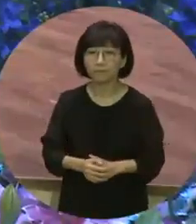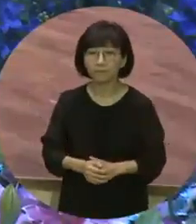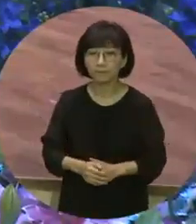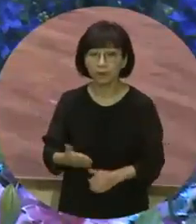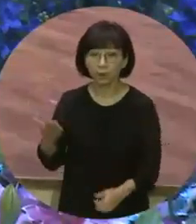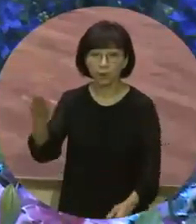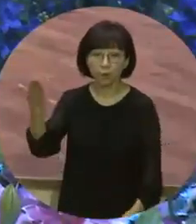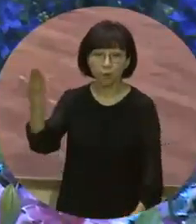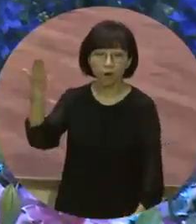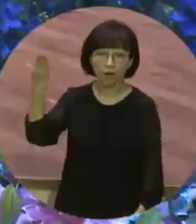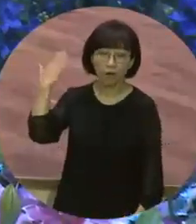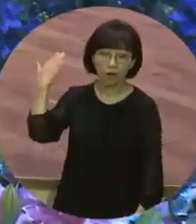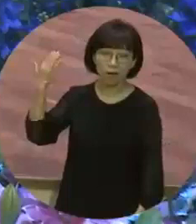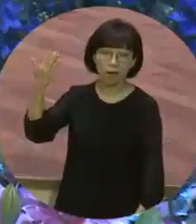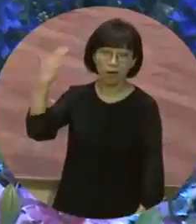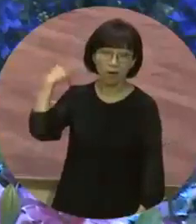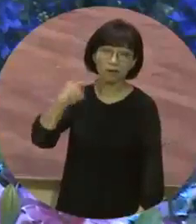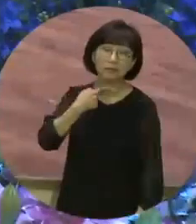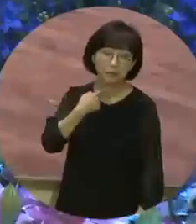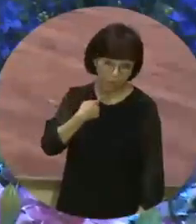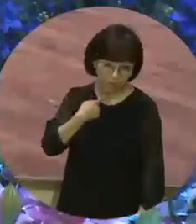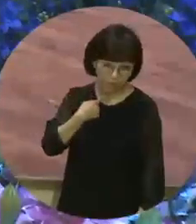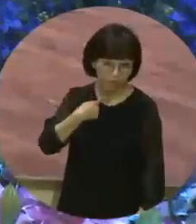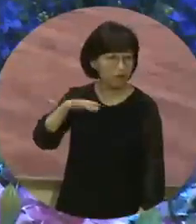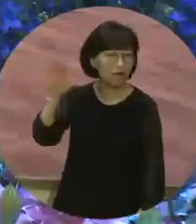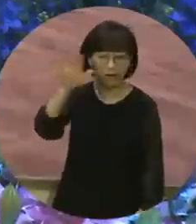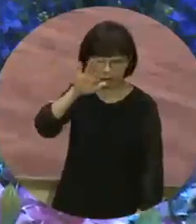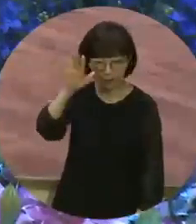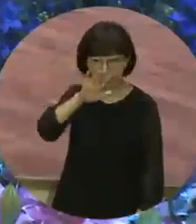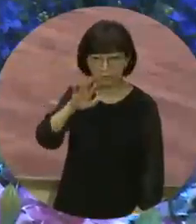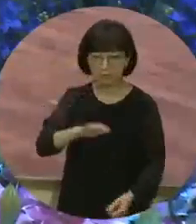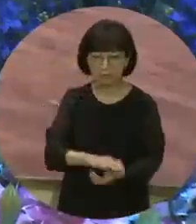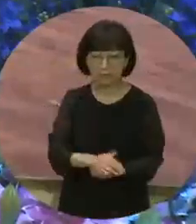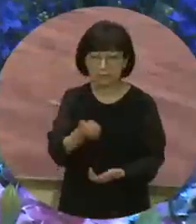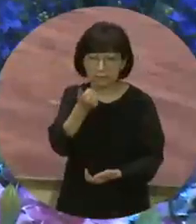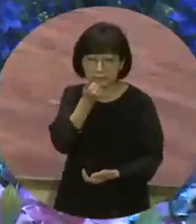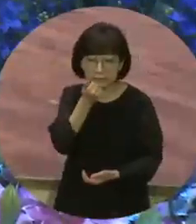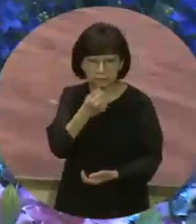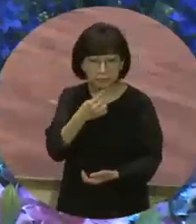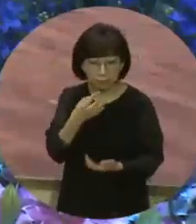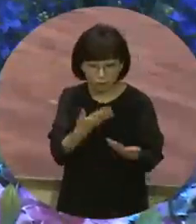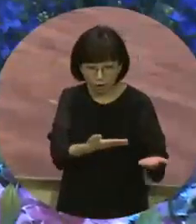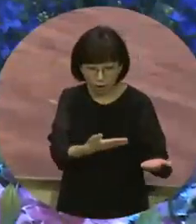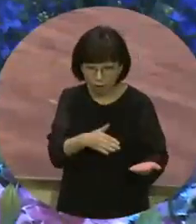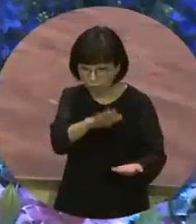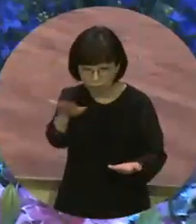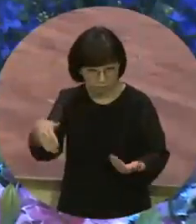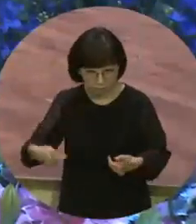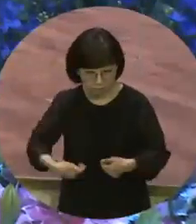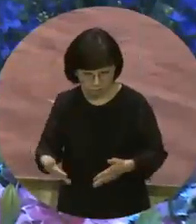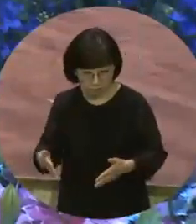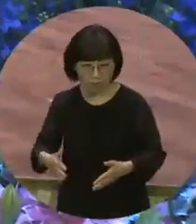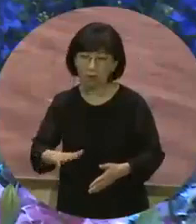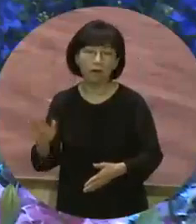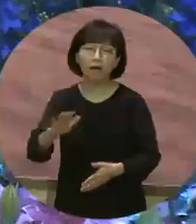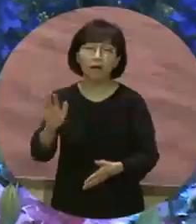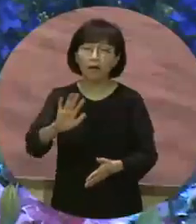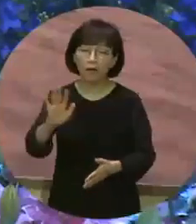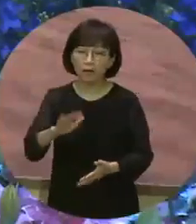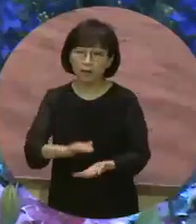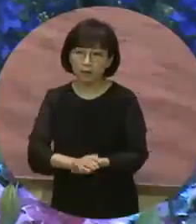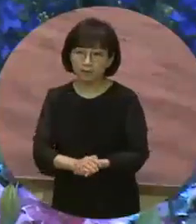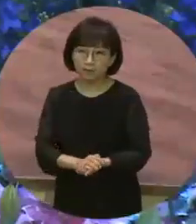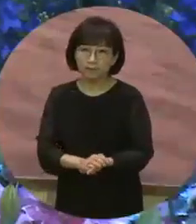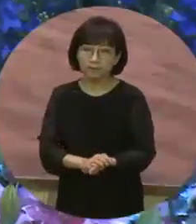것이 아니에요. 과거에 이삭에게 주었던 그것이 이삭에게만 준 것이라 하면 이게 무슨 성경입니까? 이거 우리가 이거 보고 볼 필요가